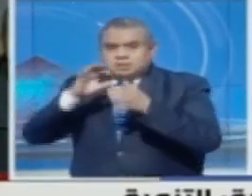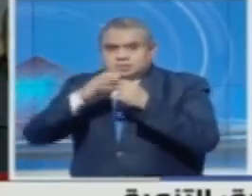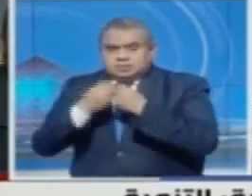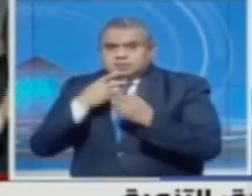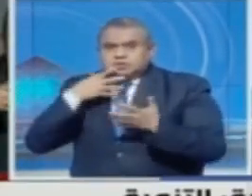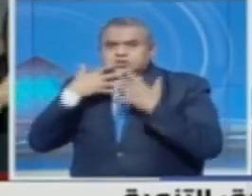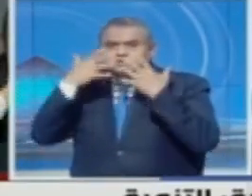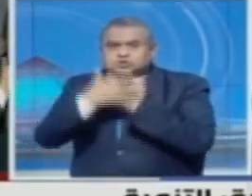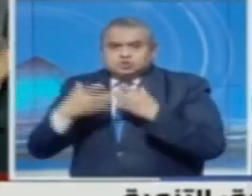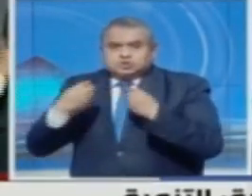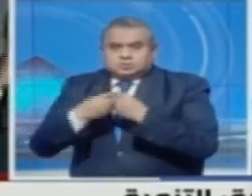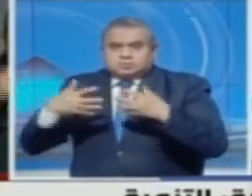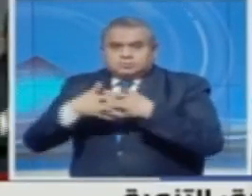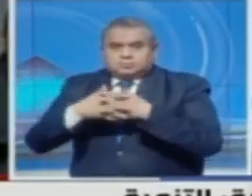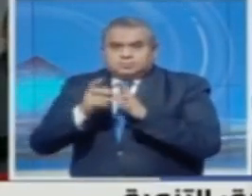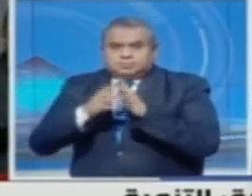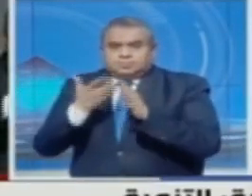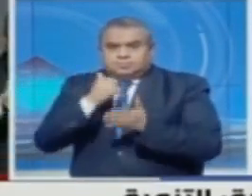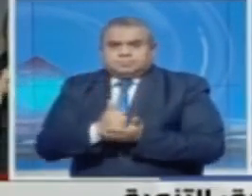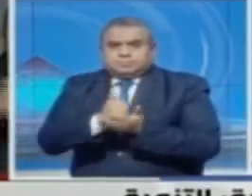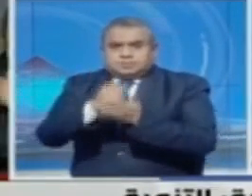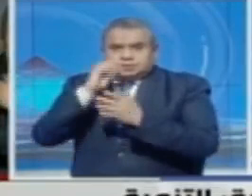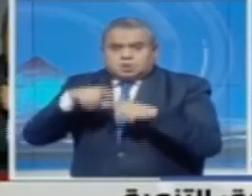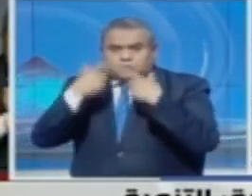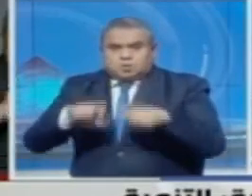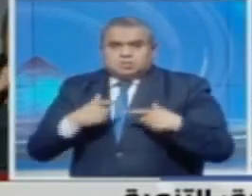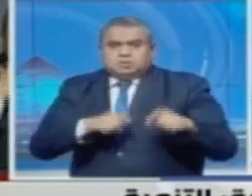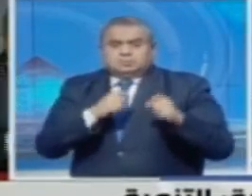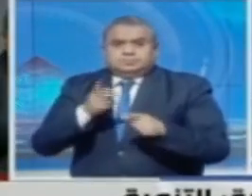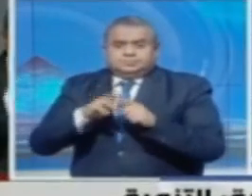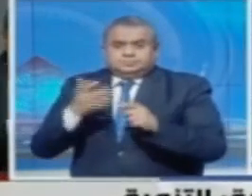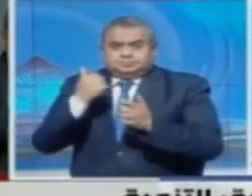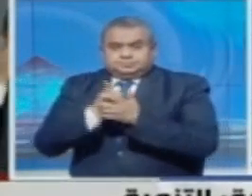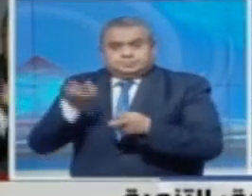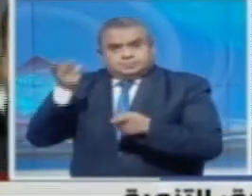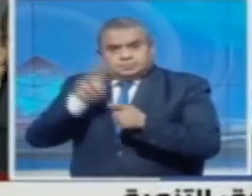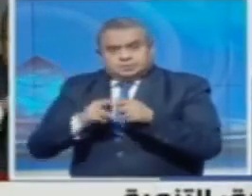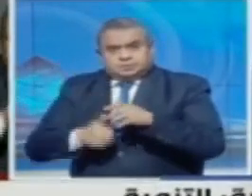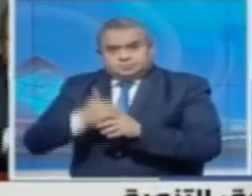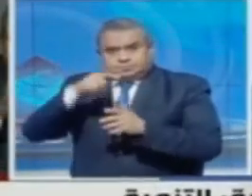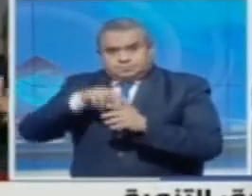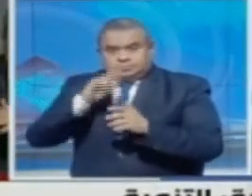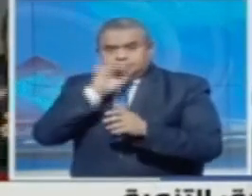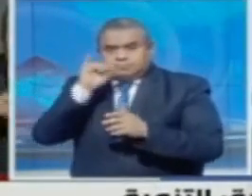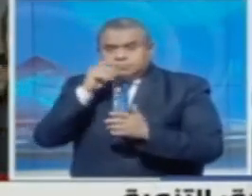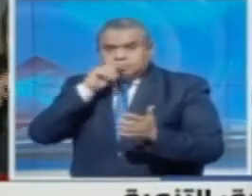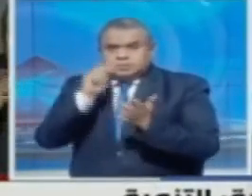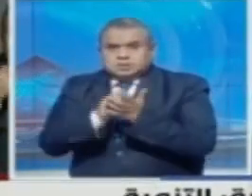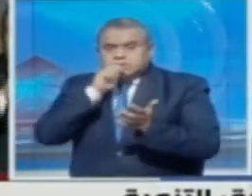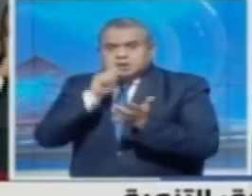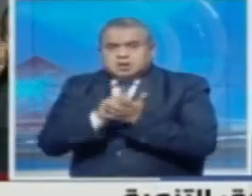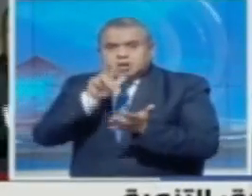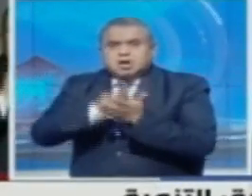التنمية وبما يتسق مع الأولويات الوطنية. تبرز أيضا أهمية اتخاذ قرارات دولية